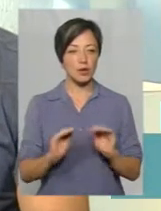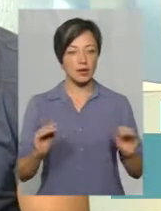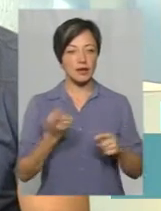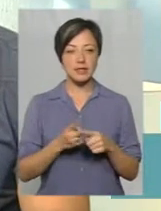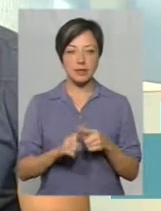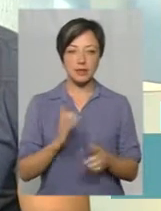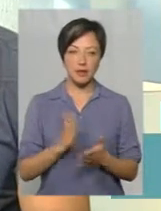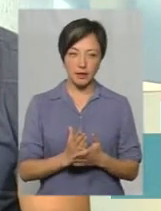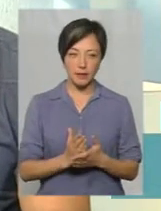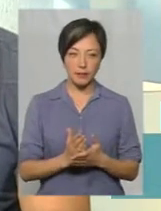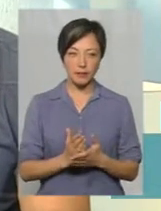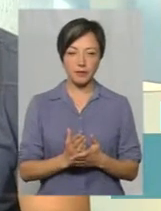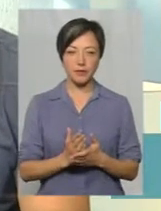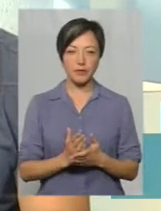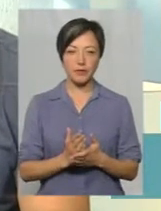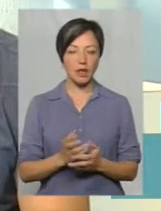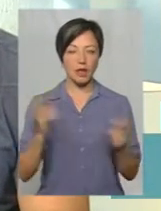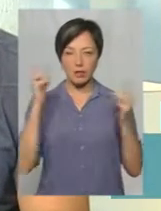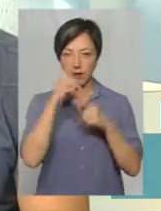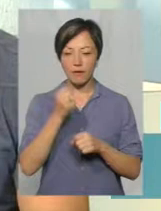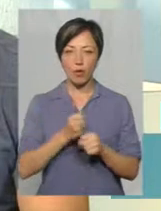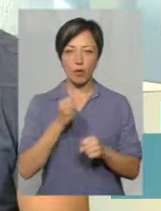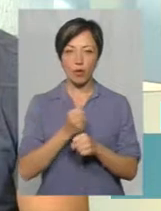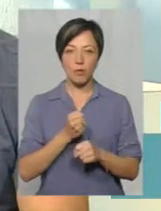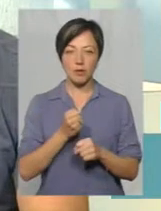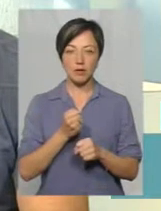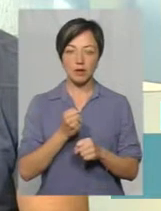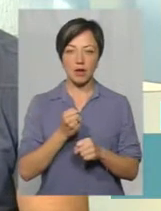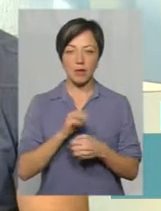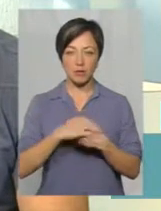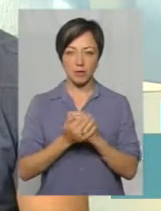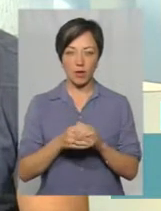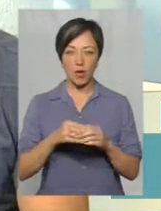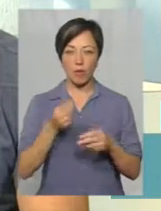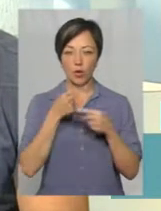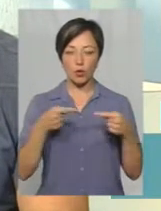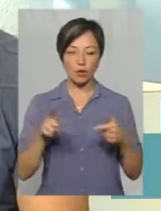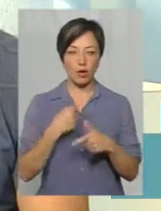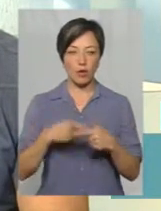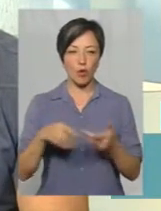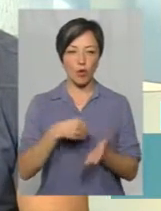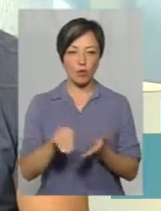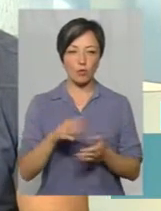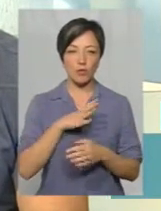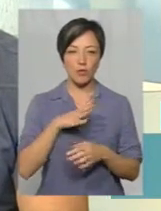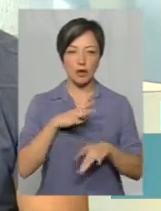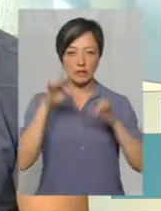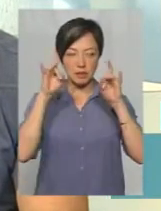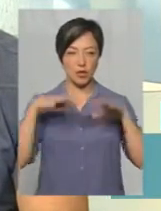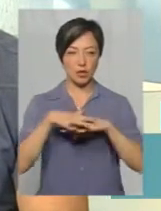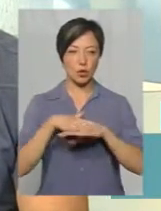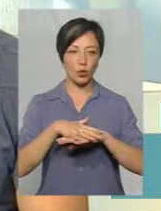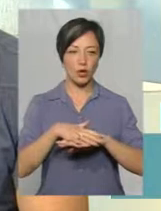є неправильно термічно оброблена продукція або куплена буває зі стихійного